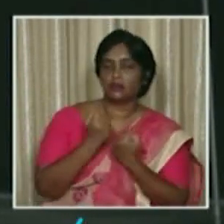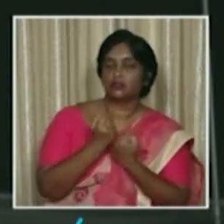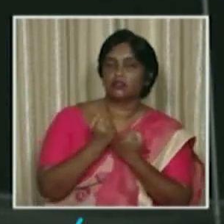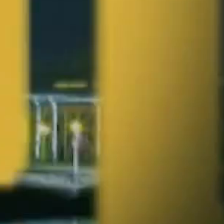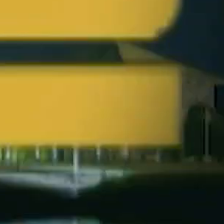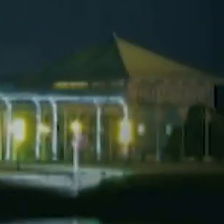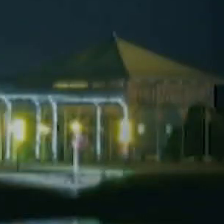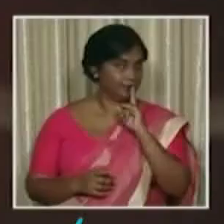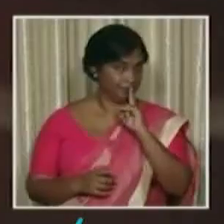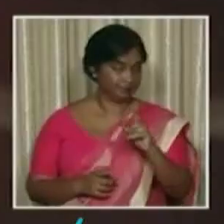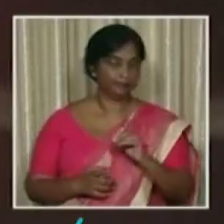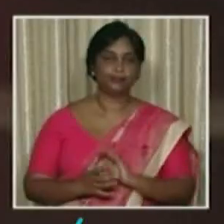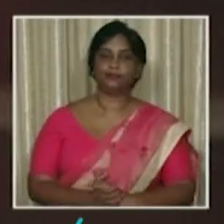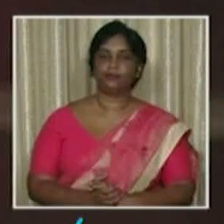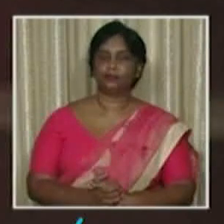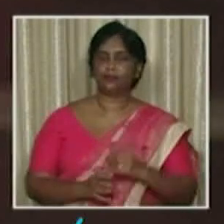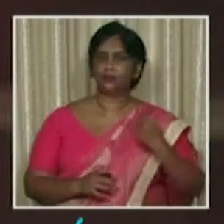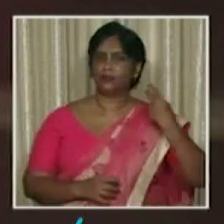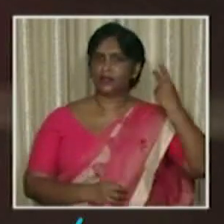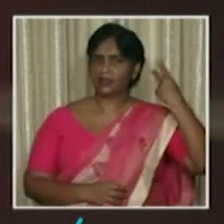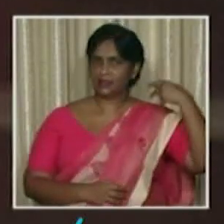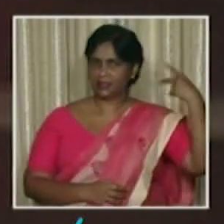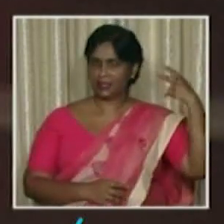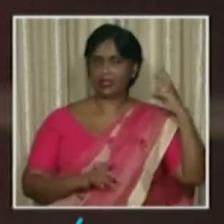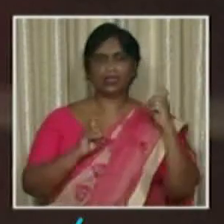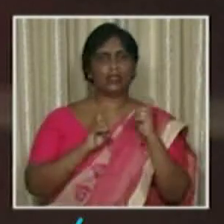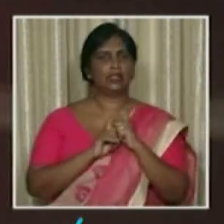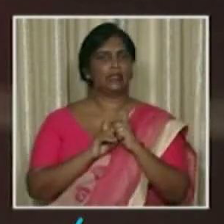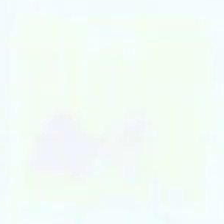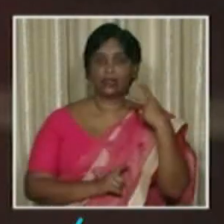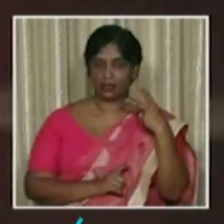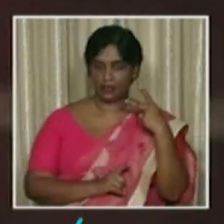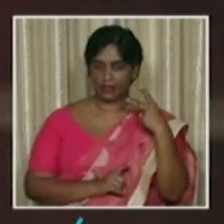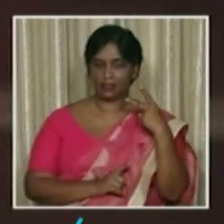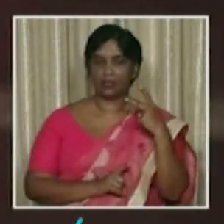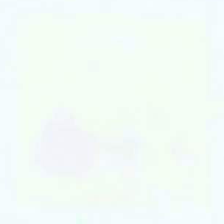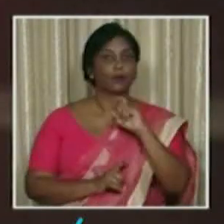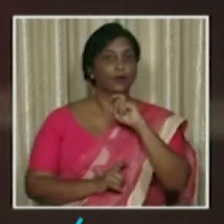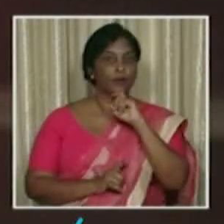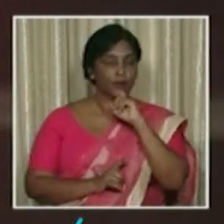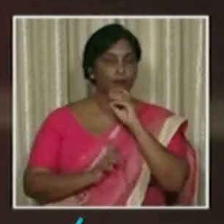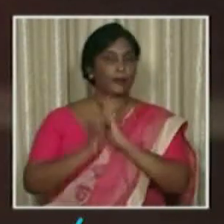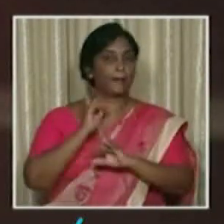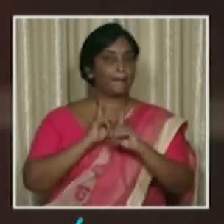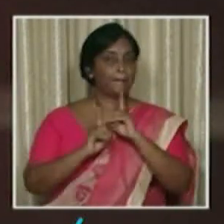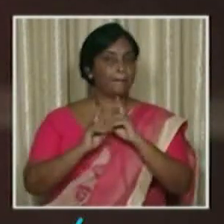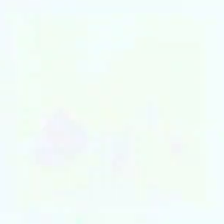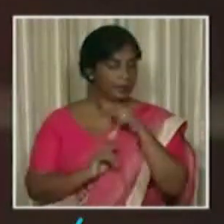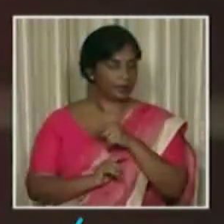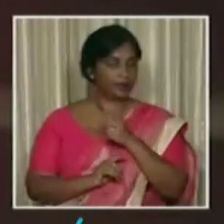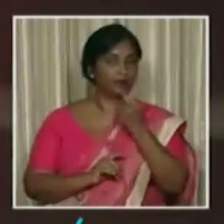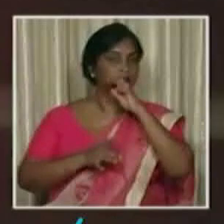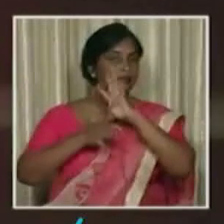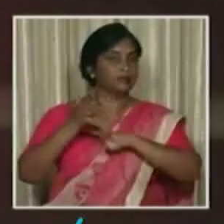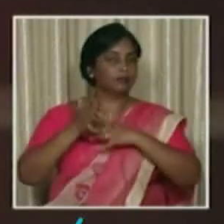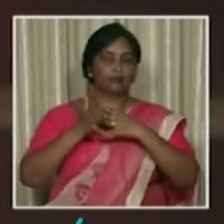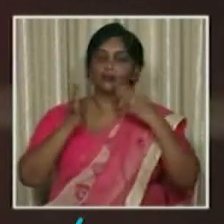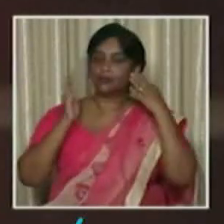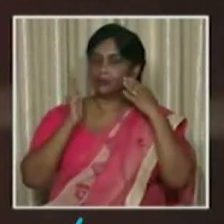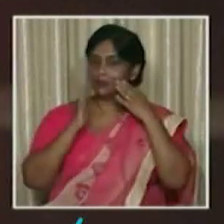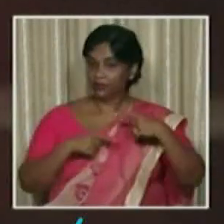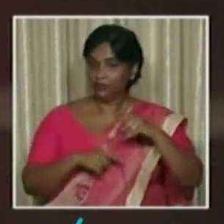මැදිහත් වීම කරන්න මීට දින දෙකකට පෙර දෙසැම්බර් මාසයේ දෙවනිදා අධිකරණ අමාත්‍යාංශයේ වැය ශීර්ෂය විවාදයට ලක්